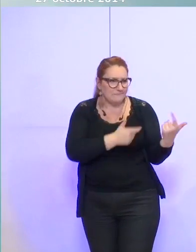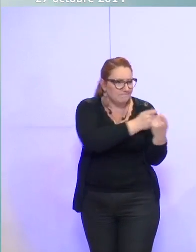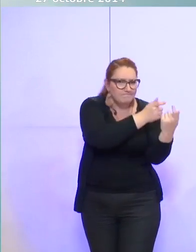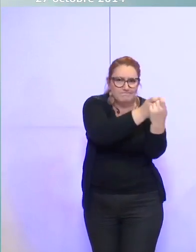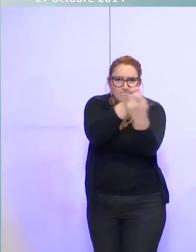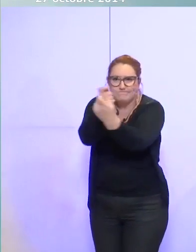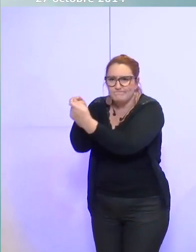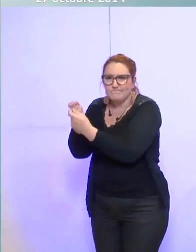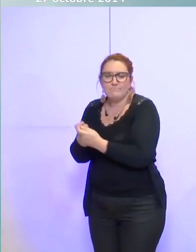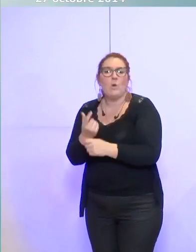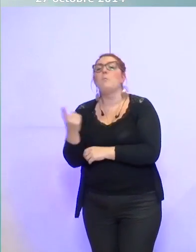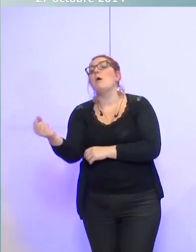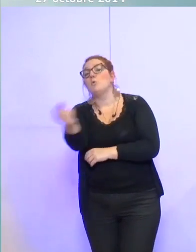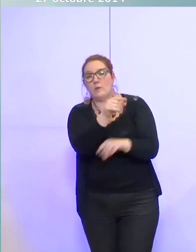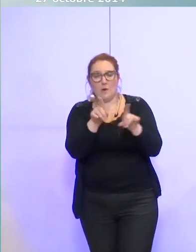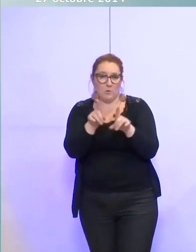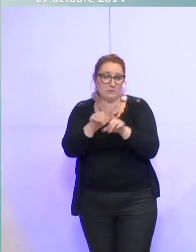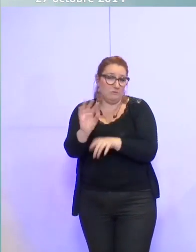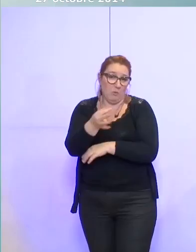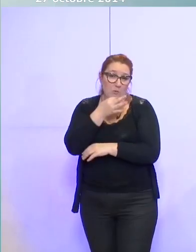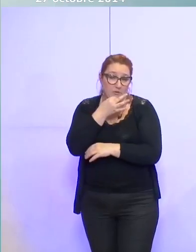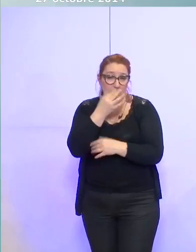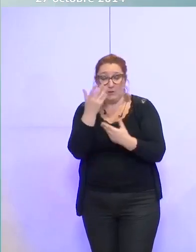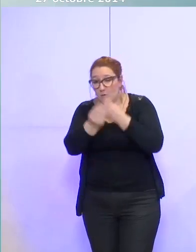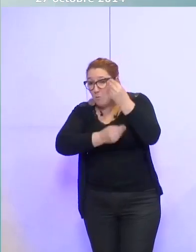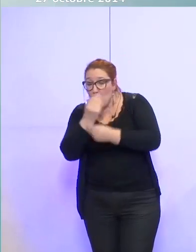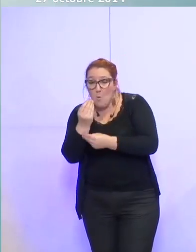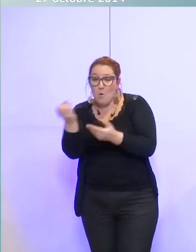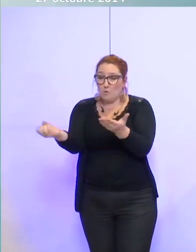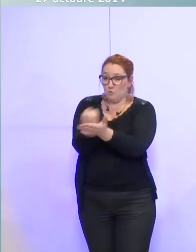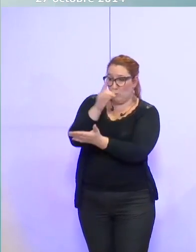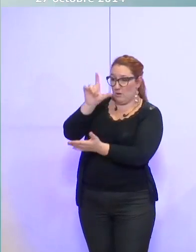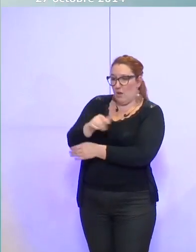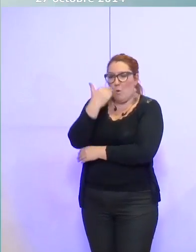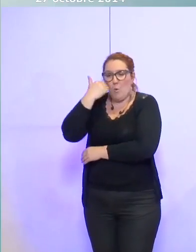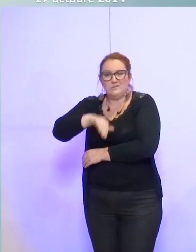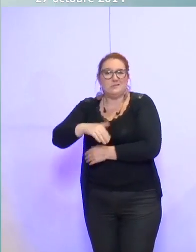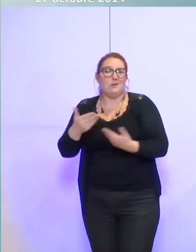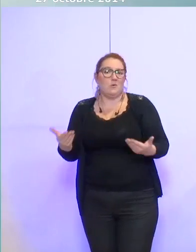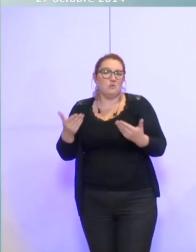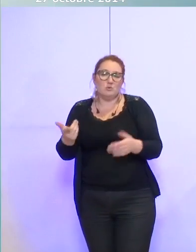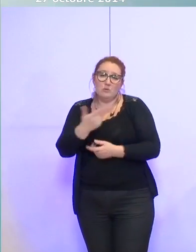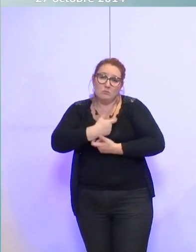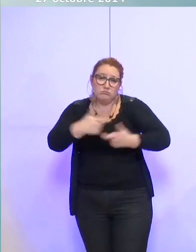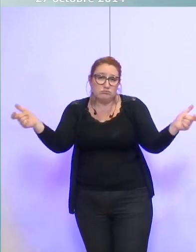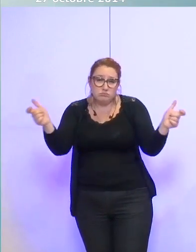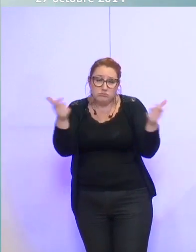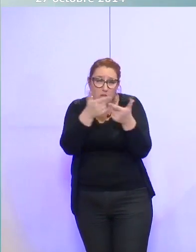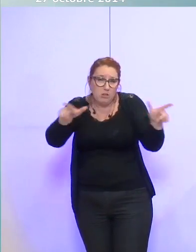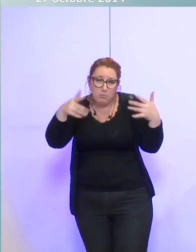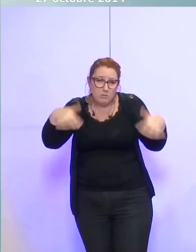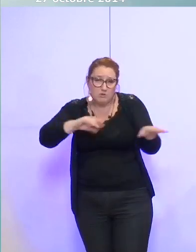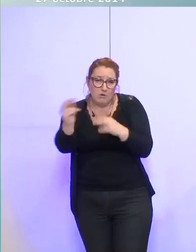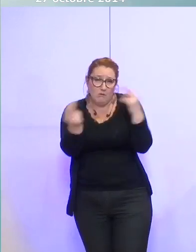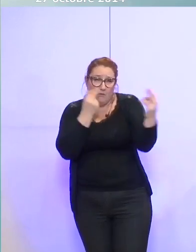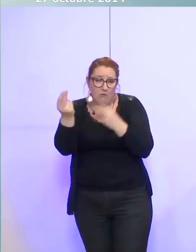partenaires. Cette opportunité peut être soit une donnée dont on sait aujourd'hui qu'elle est immédiatement disponible, fiable et facile à